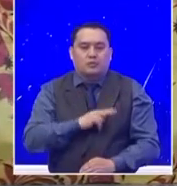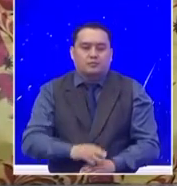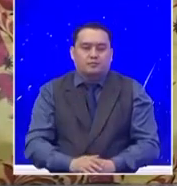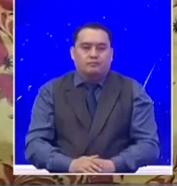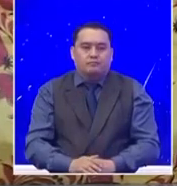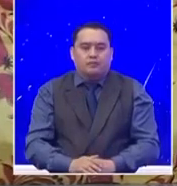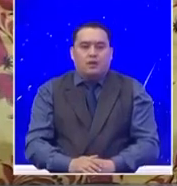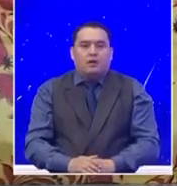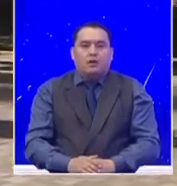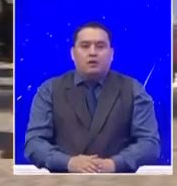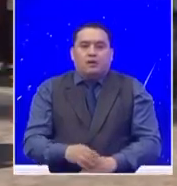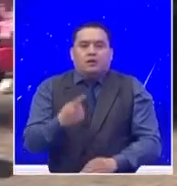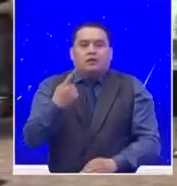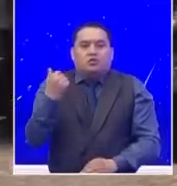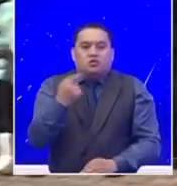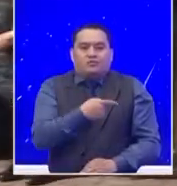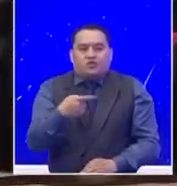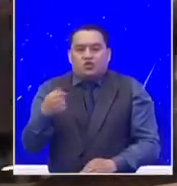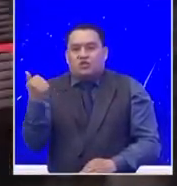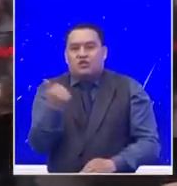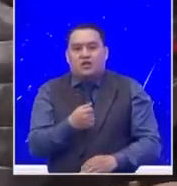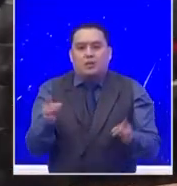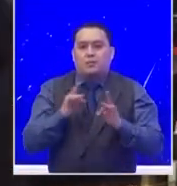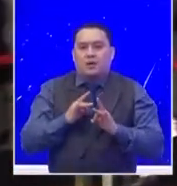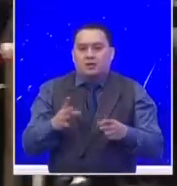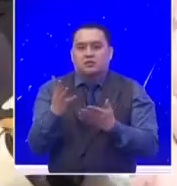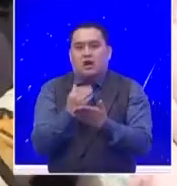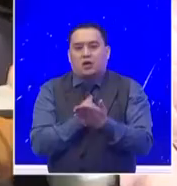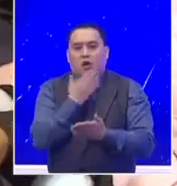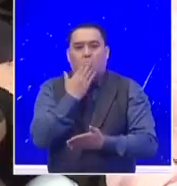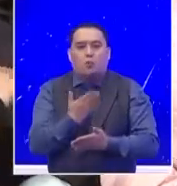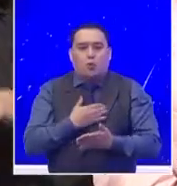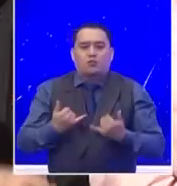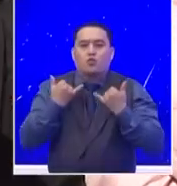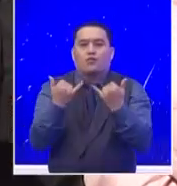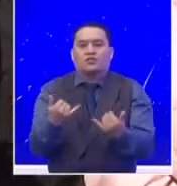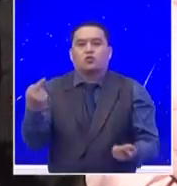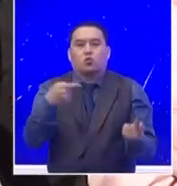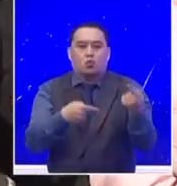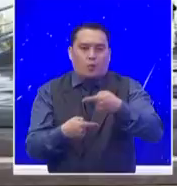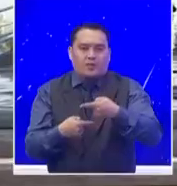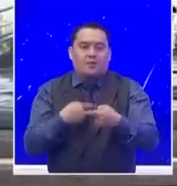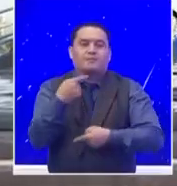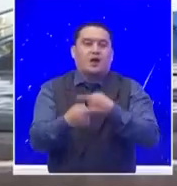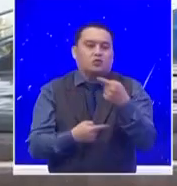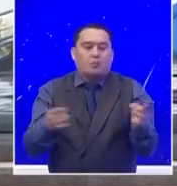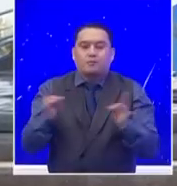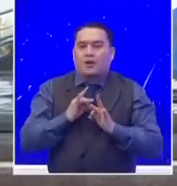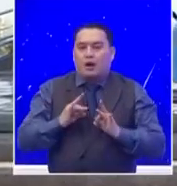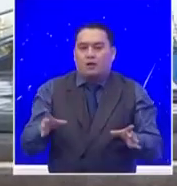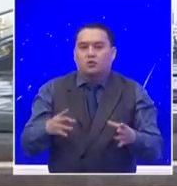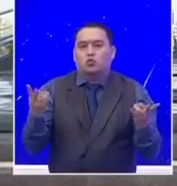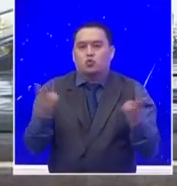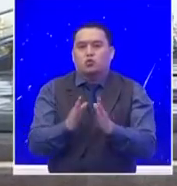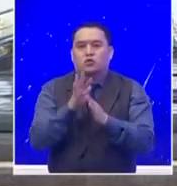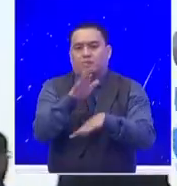Масленица отмечается в течение недели. Главный посыл прост – сохранить любовь и уважение друг к другу. Потом в последний день праздника нужно